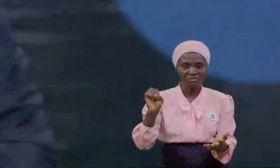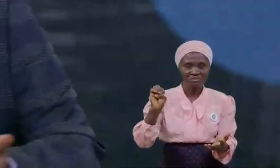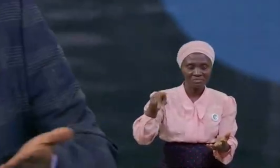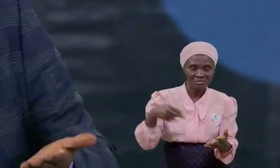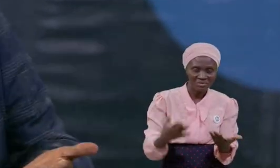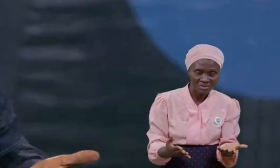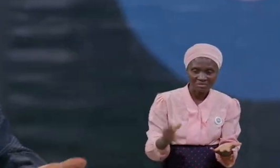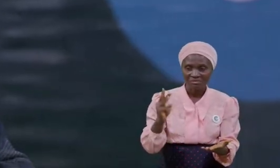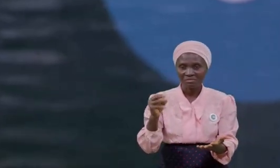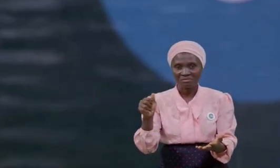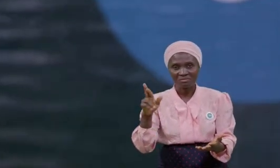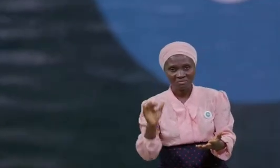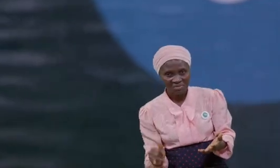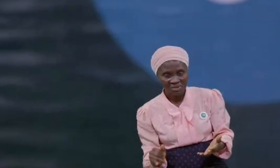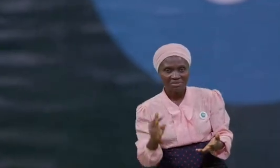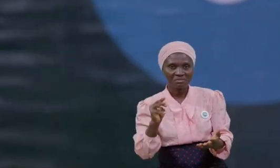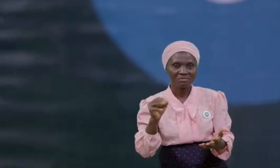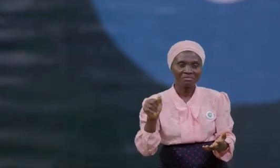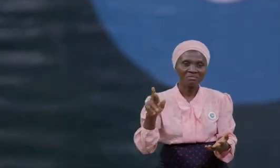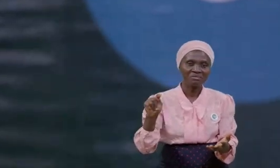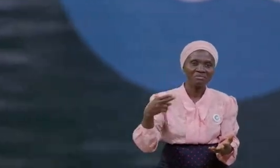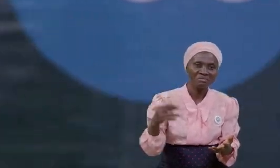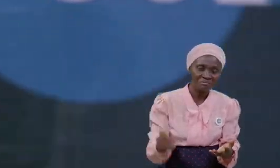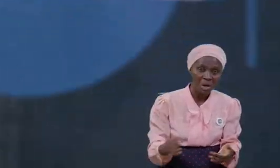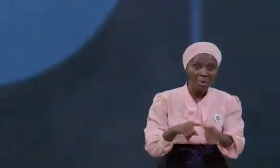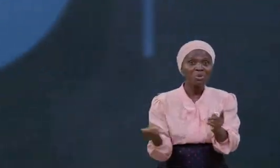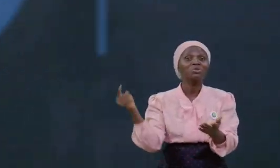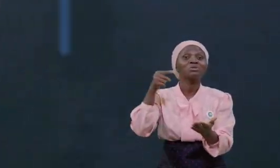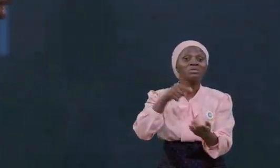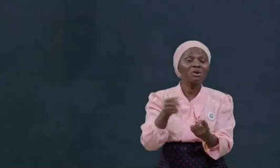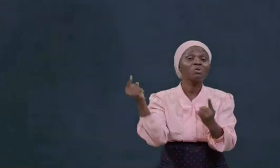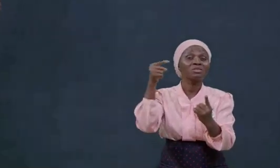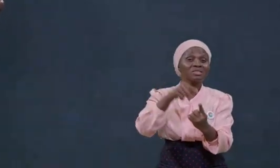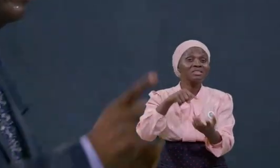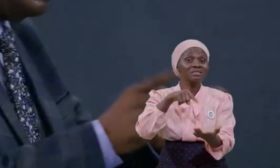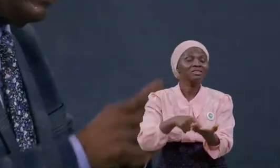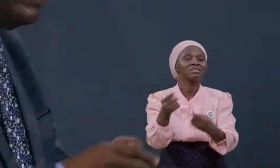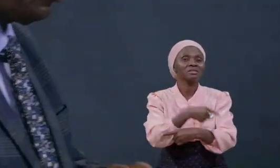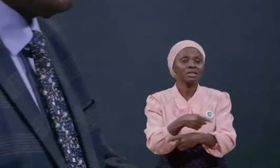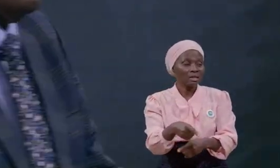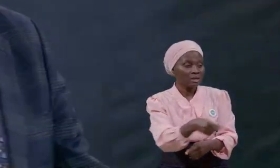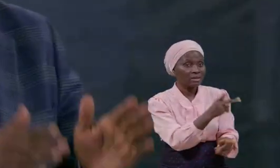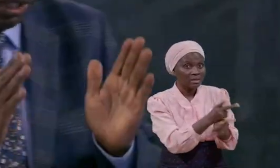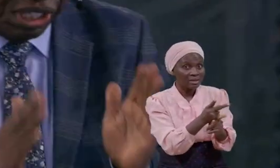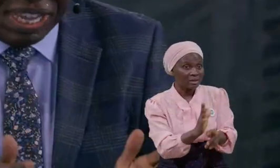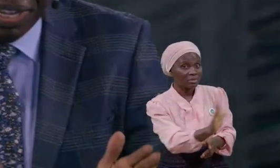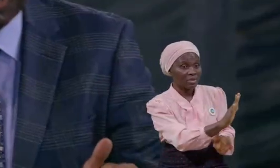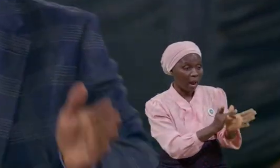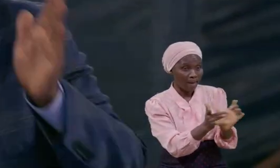jusqu'à aujourd'hui. Ils mettent la Bible sous leurs oreillers, chaque fois qu'ils veulent dormir.